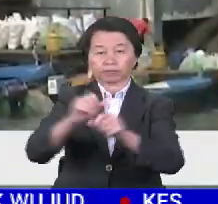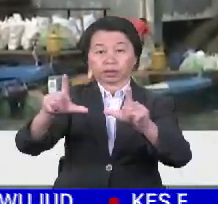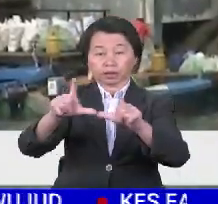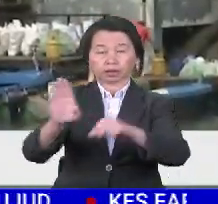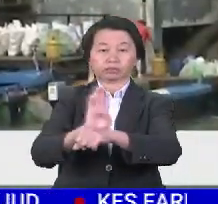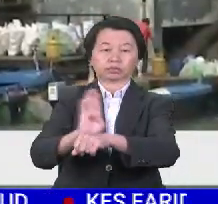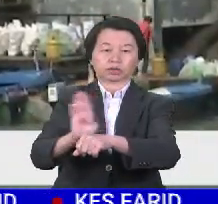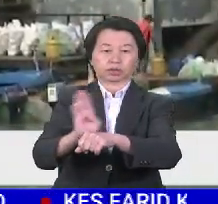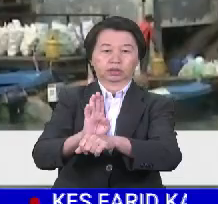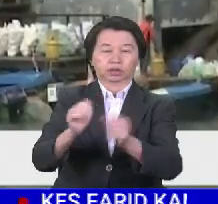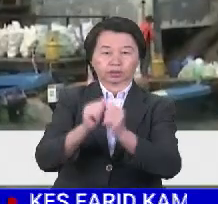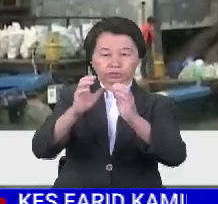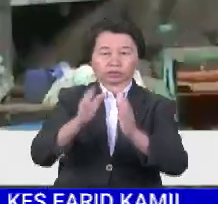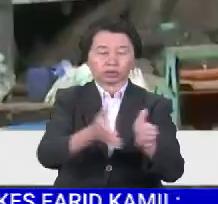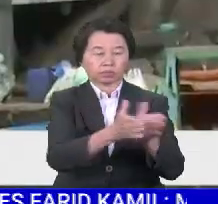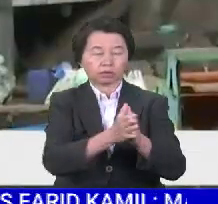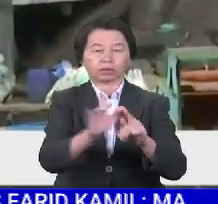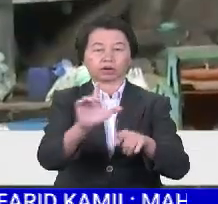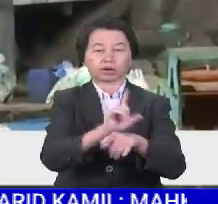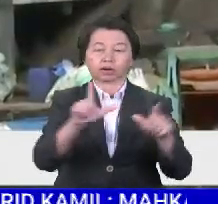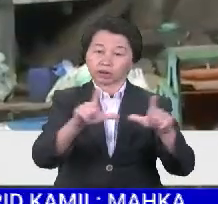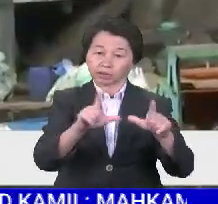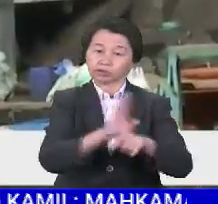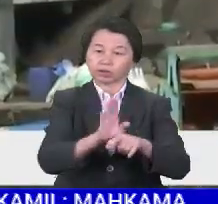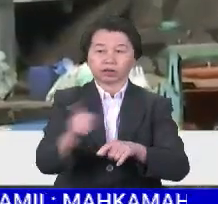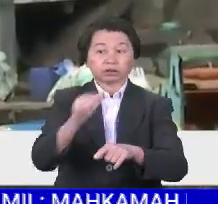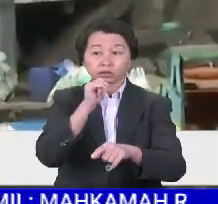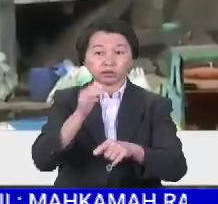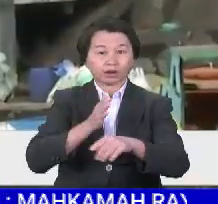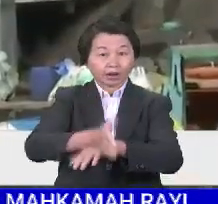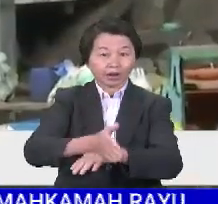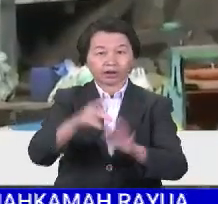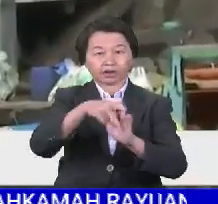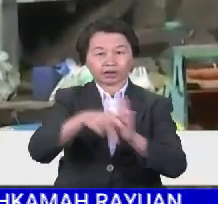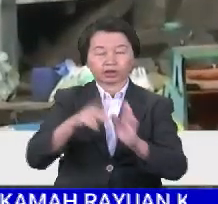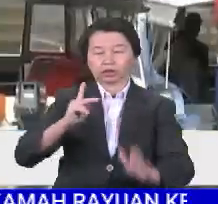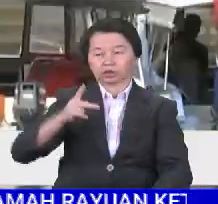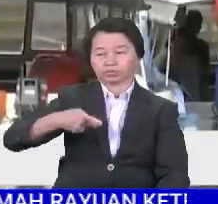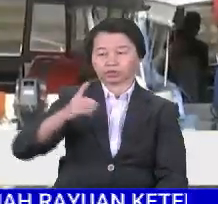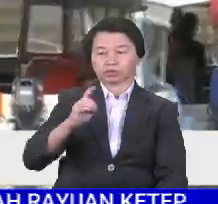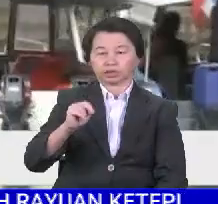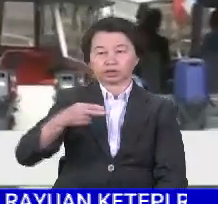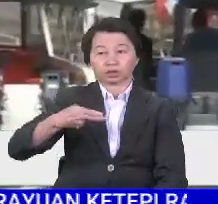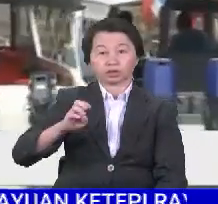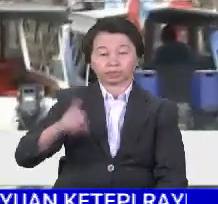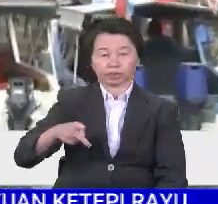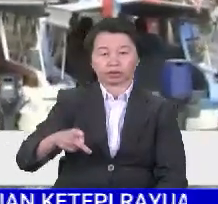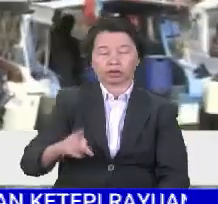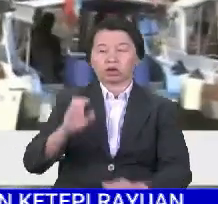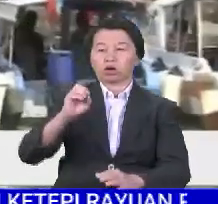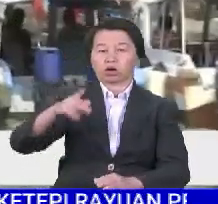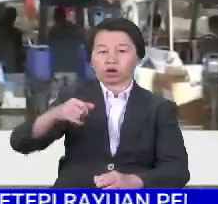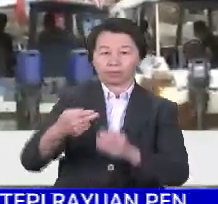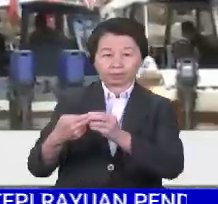lesen berniaga dan cara untuk memohon lesen berniaga agar tidak melanggar peraturan KPDN HEP. Operasi bersepadu